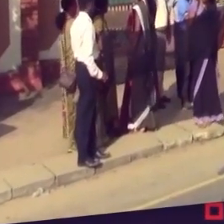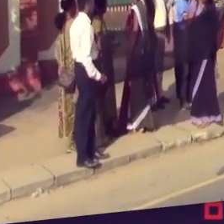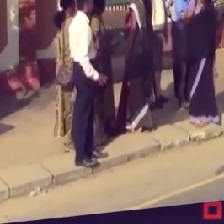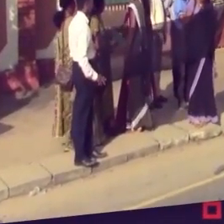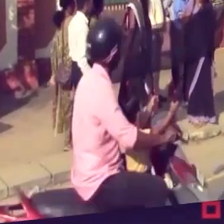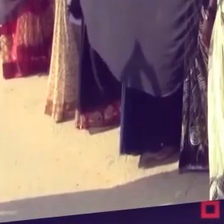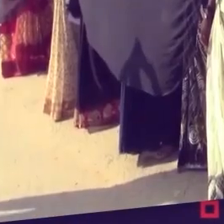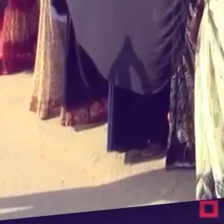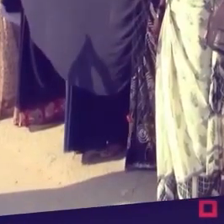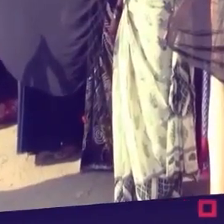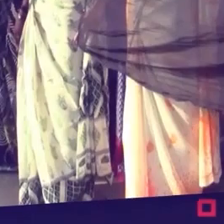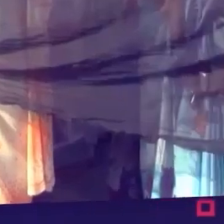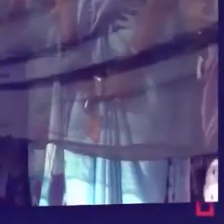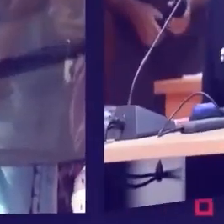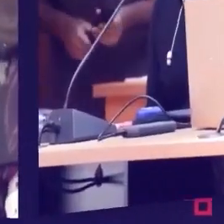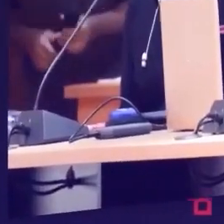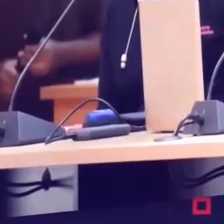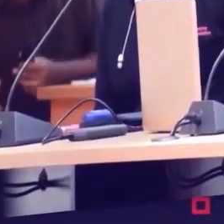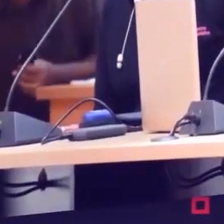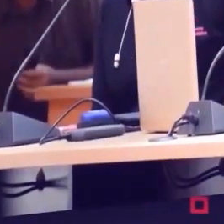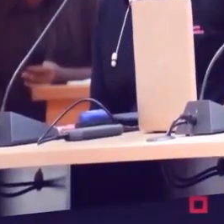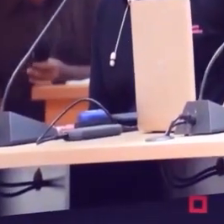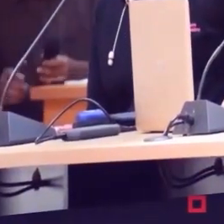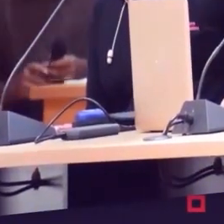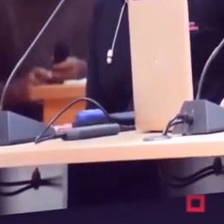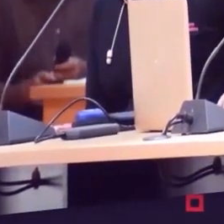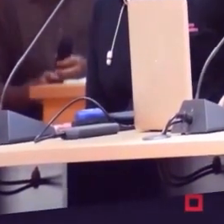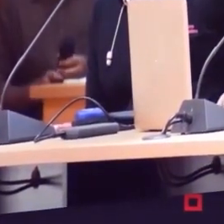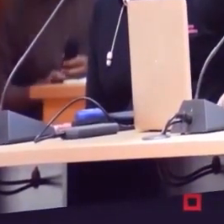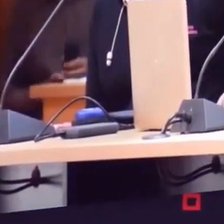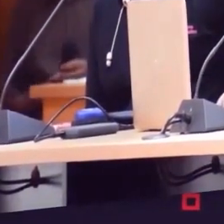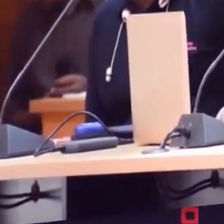அனைத்து செய்திகளையும் பார்க்க லங்காஸ்ரி நியூஸ் சேனலை